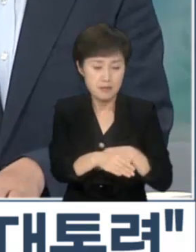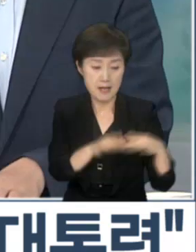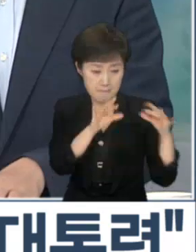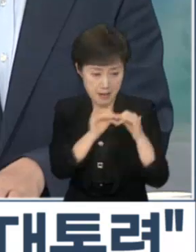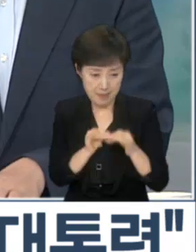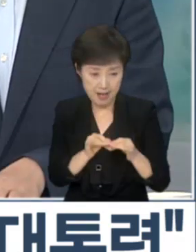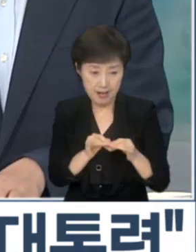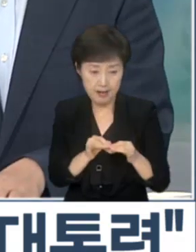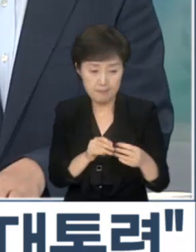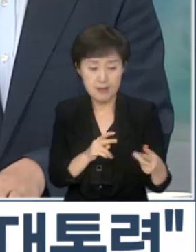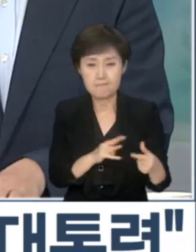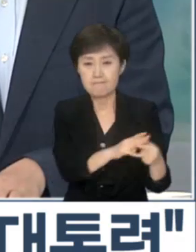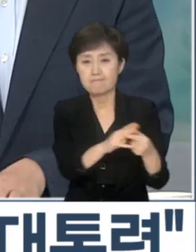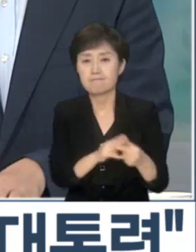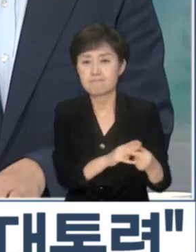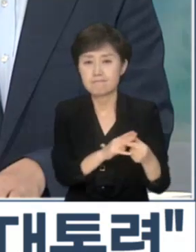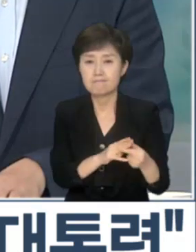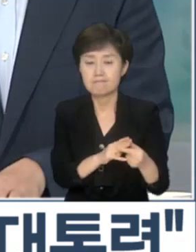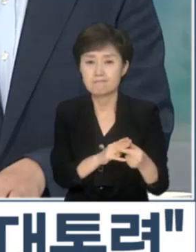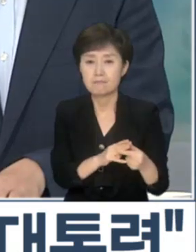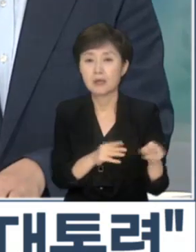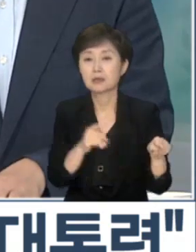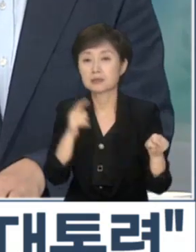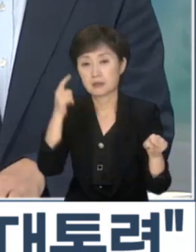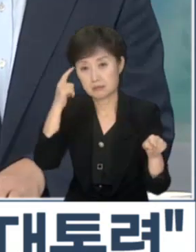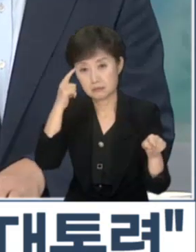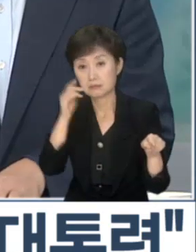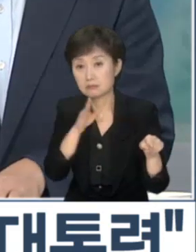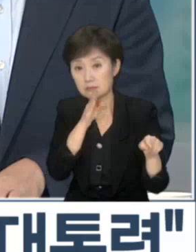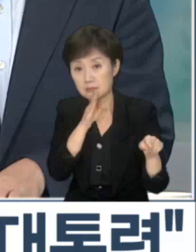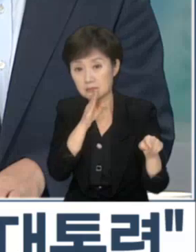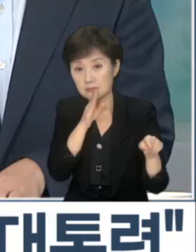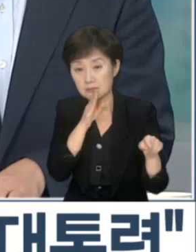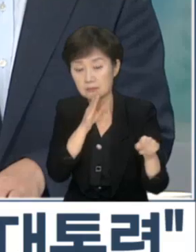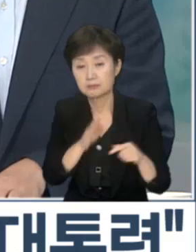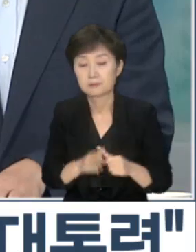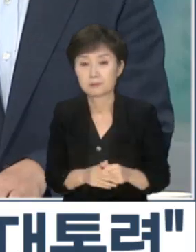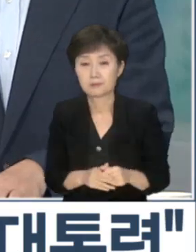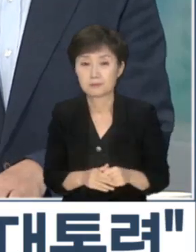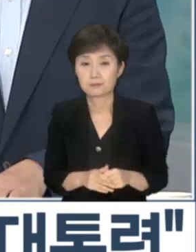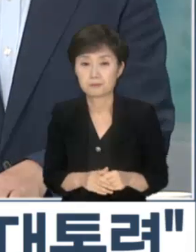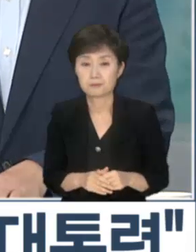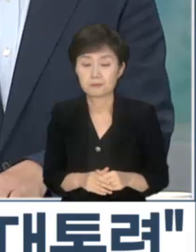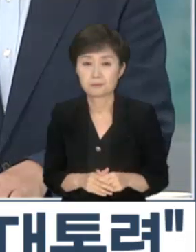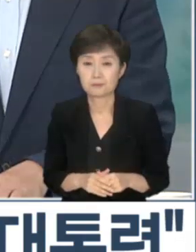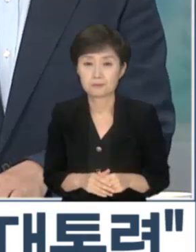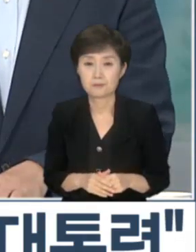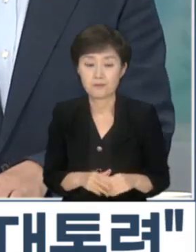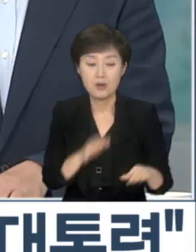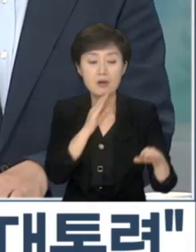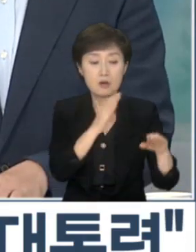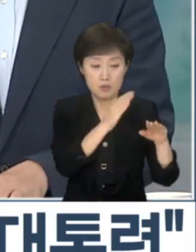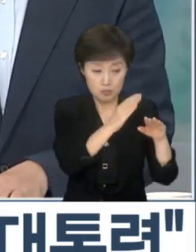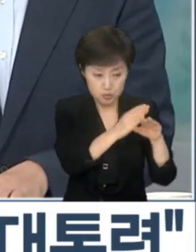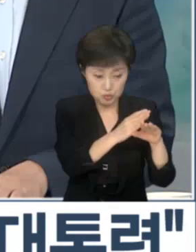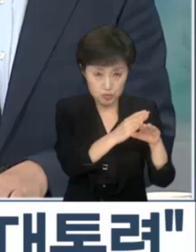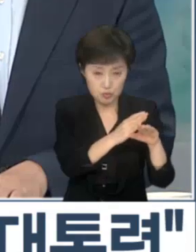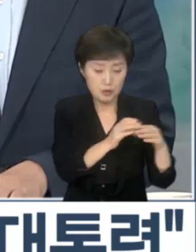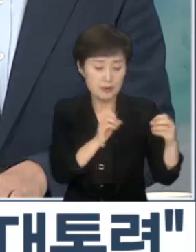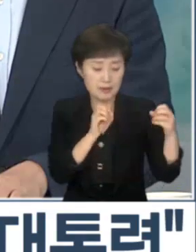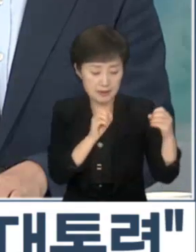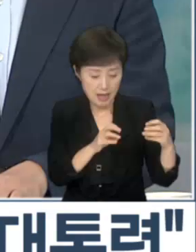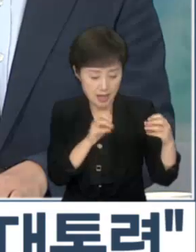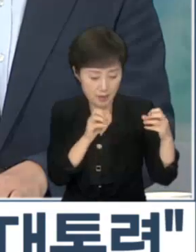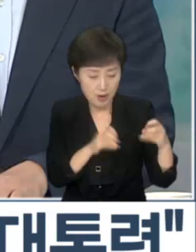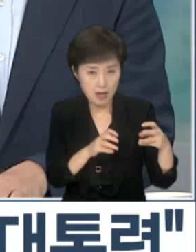이들과의 관계를 보관하는 수밖에 없겠다라고 판단하지 않겠습니까 그래서 북과 대화와